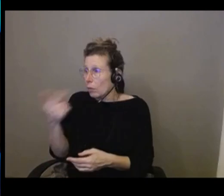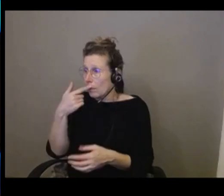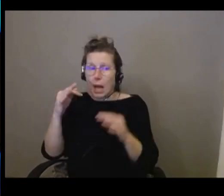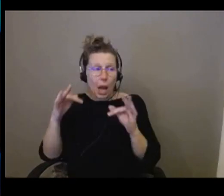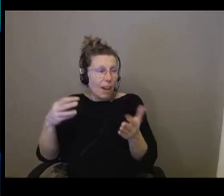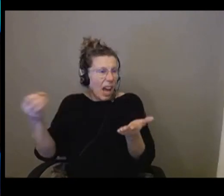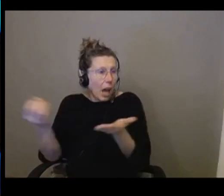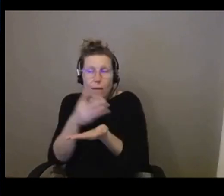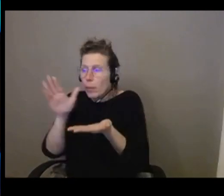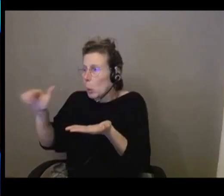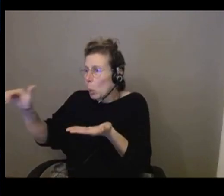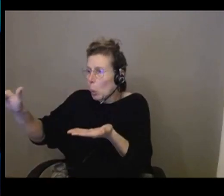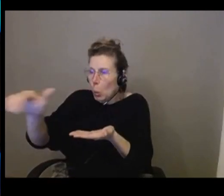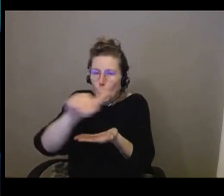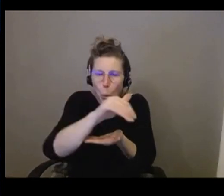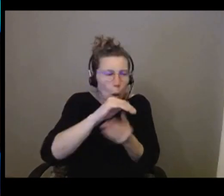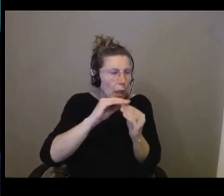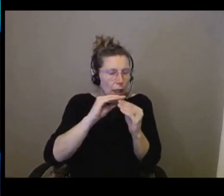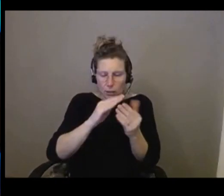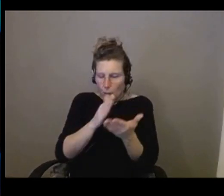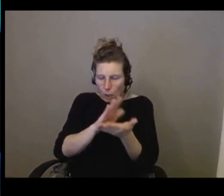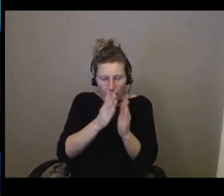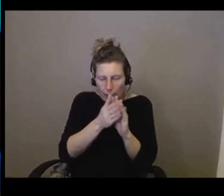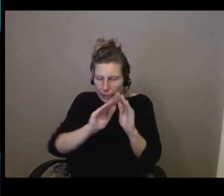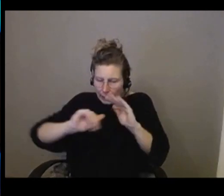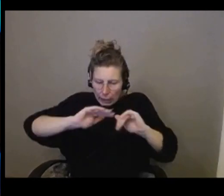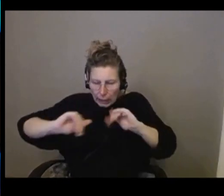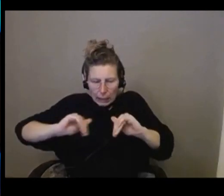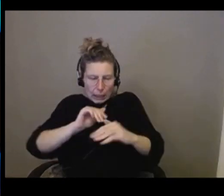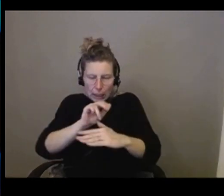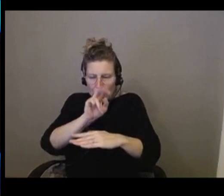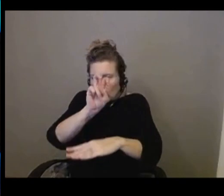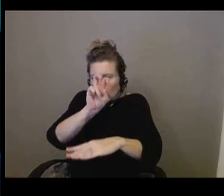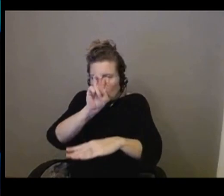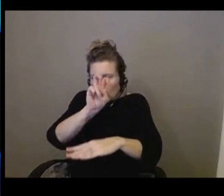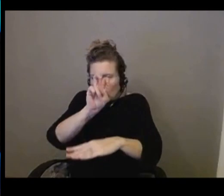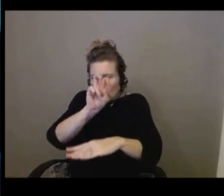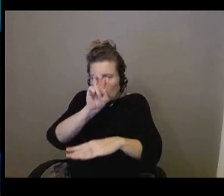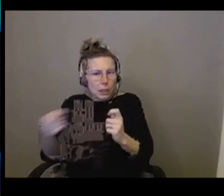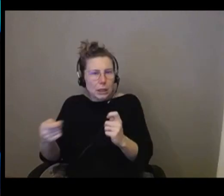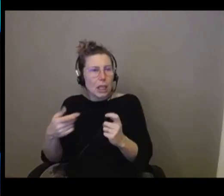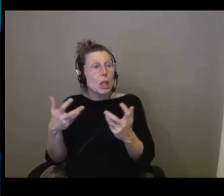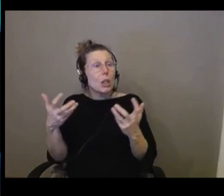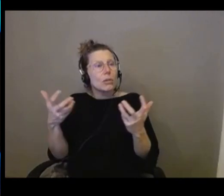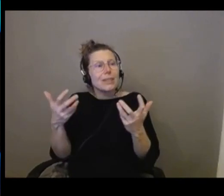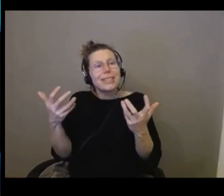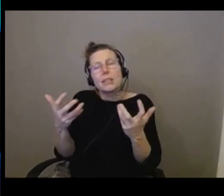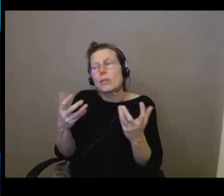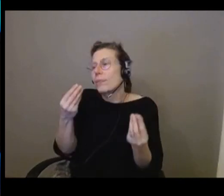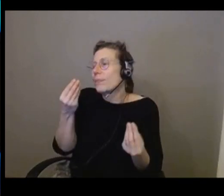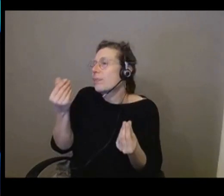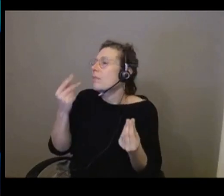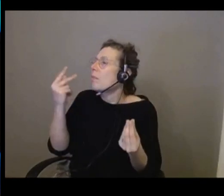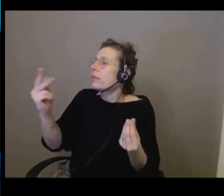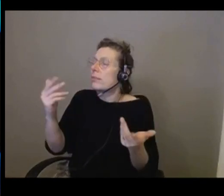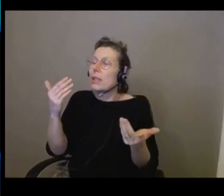stockez. Et j'aimerais avoir votre sentiment justement sur qui collecte la donnée, comment est-ce qu'elle est